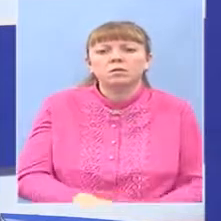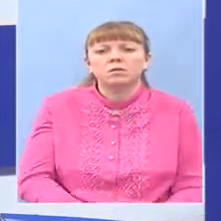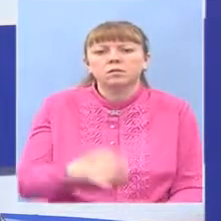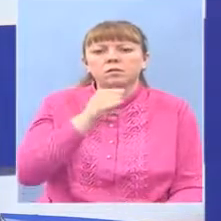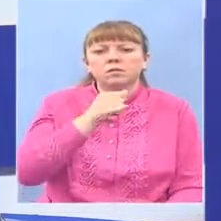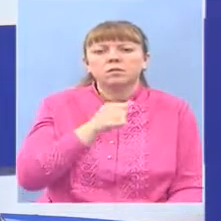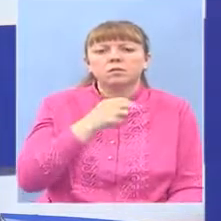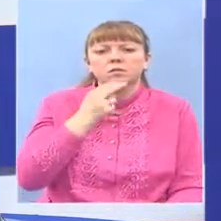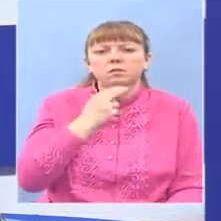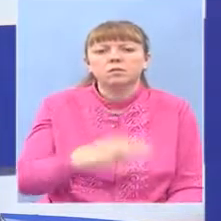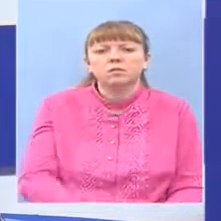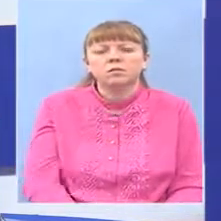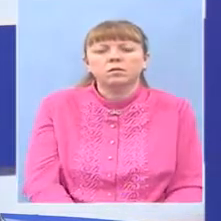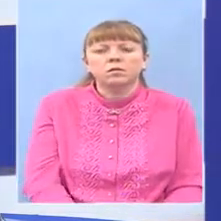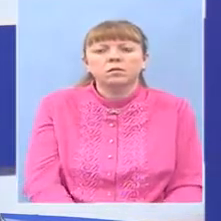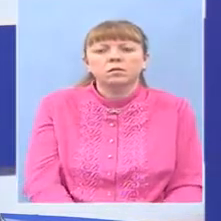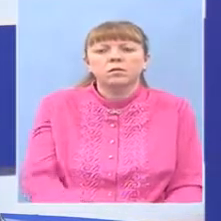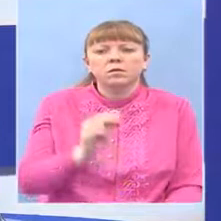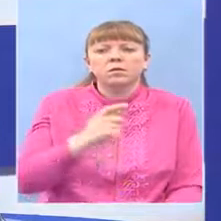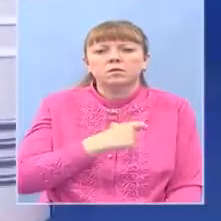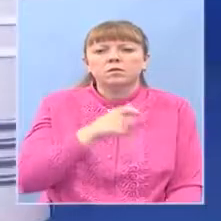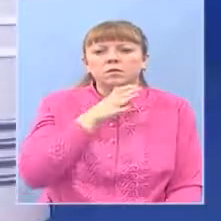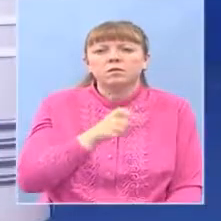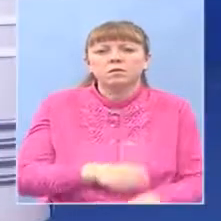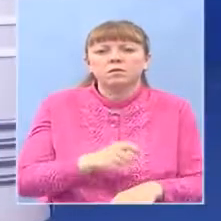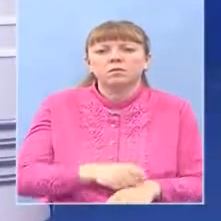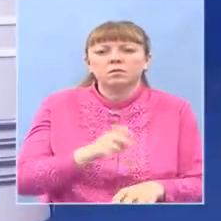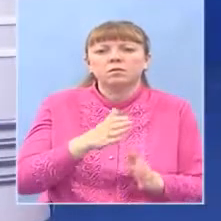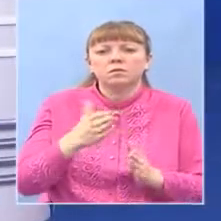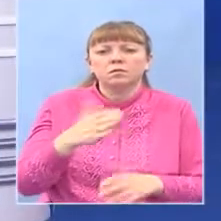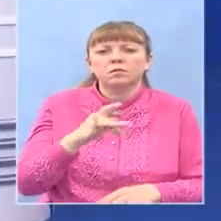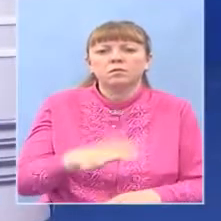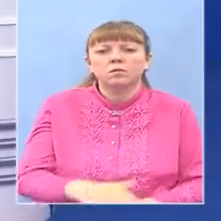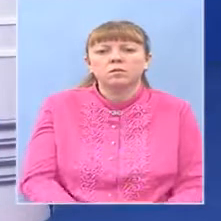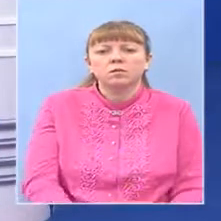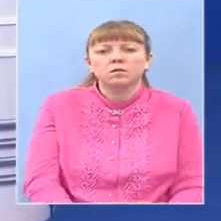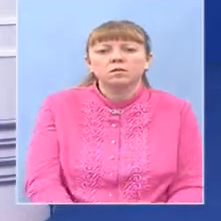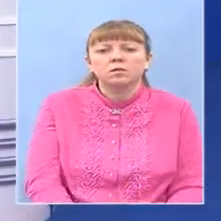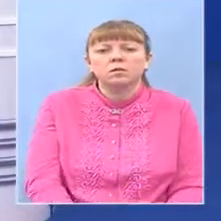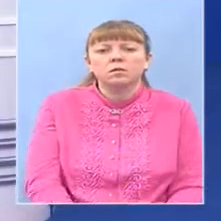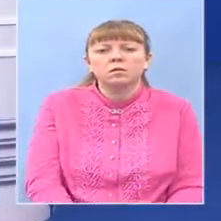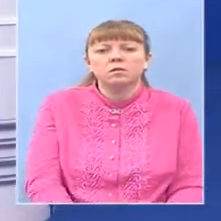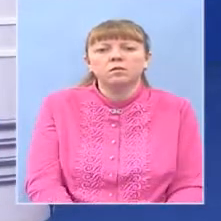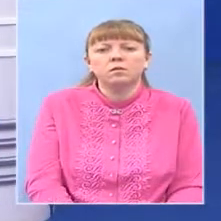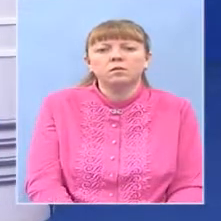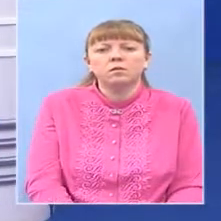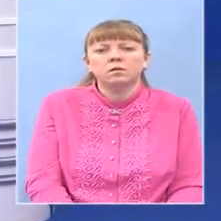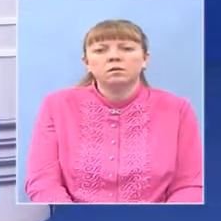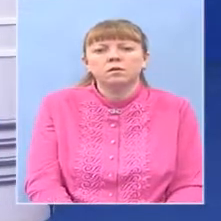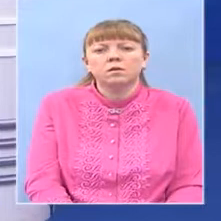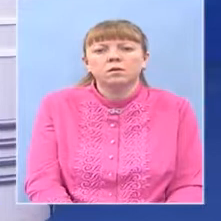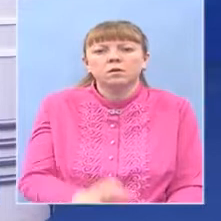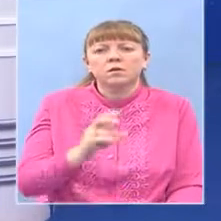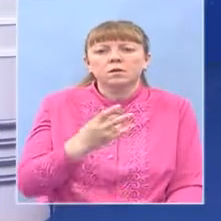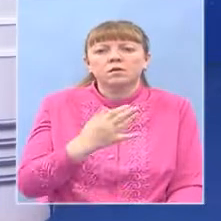могут уделять какую-то часть своего времени на проверку тех или иных проектов. То есть тоже это какая-то такая уже абстрактная